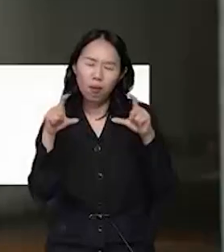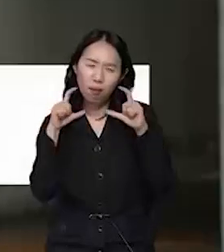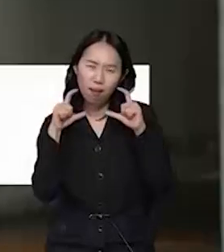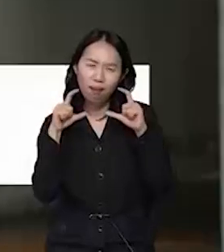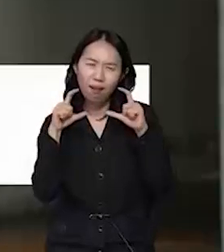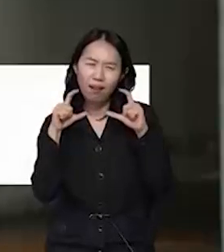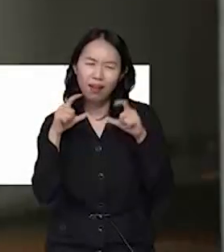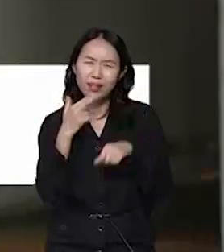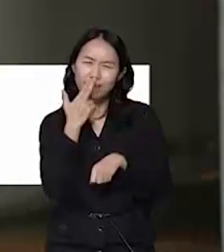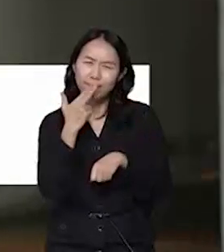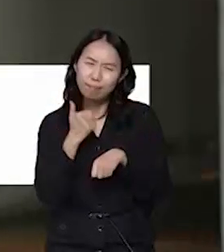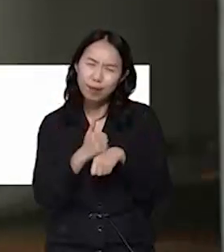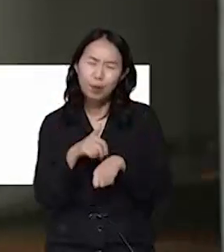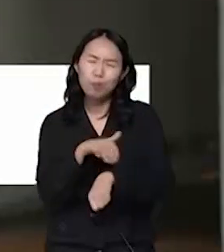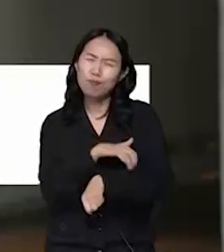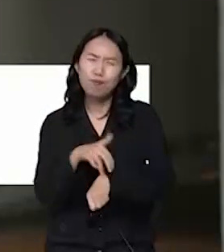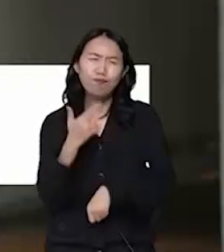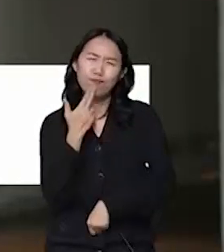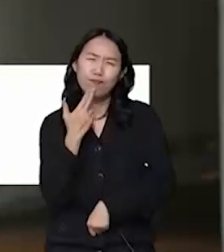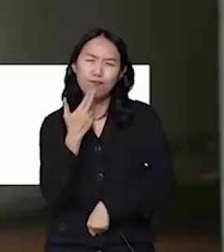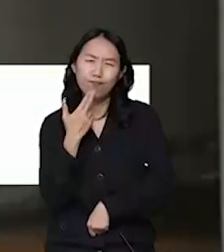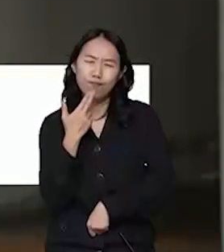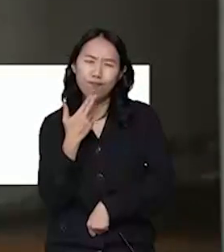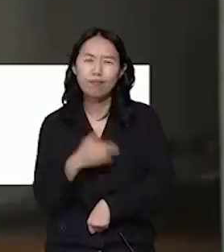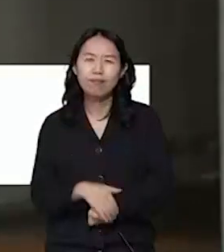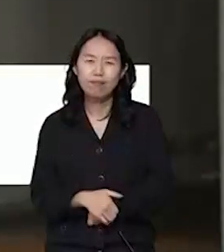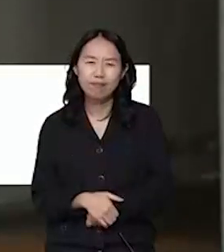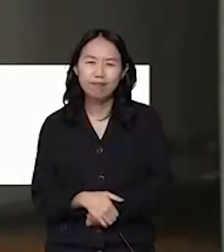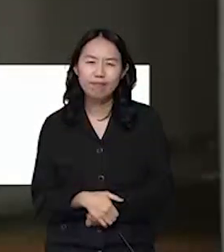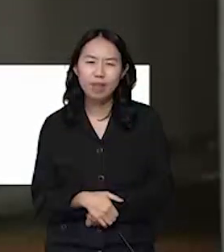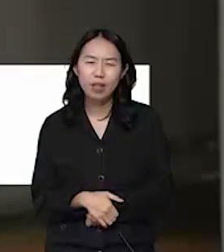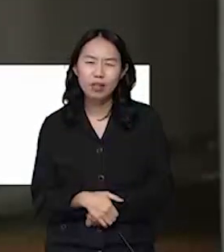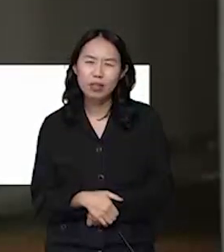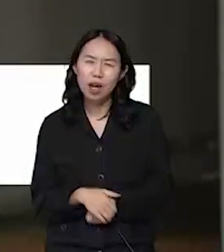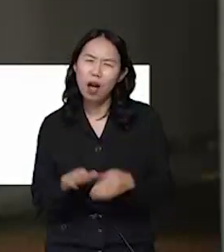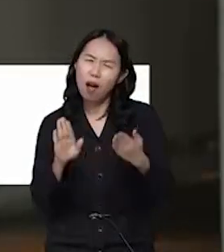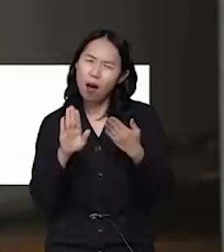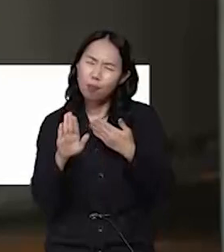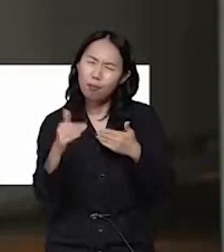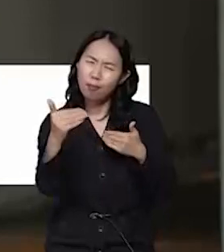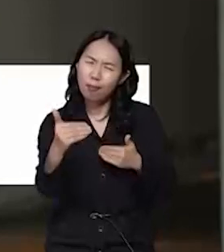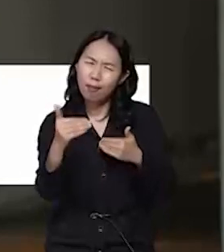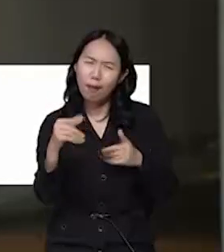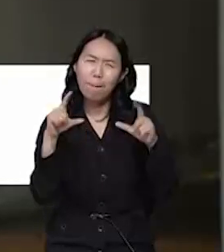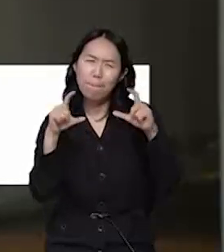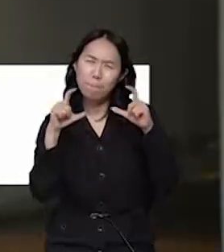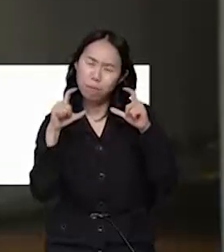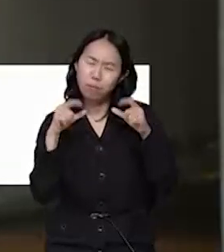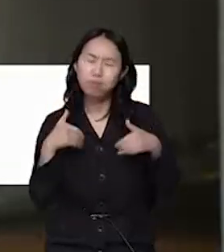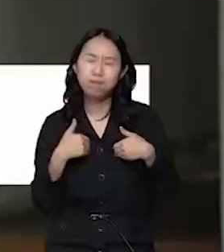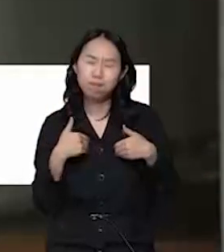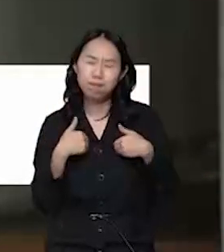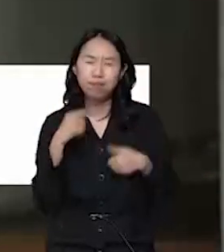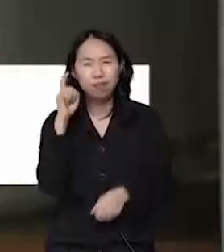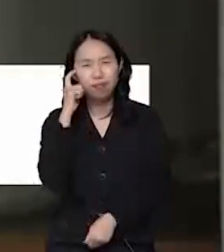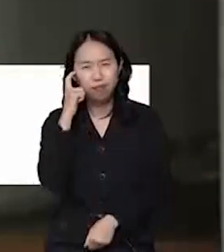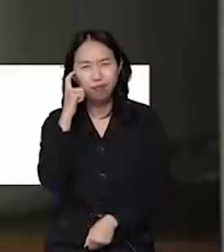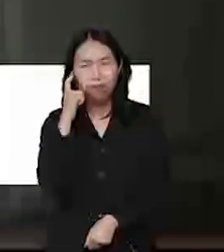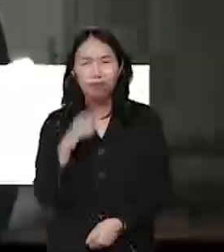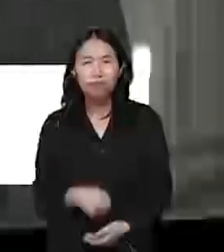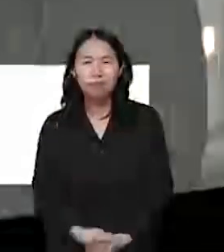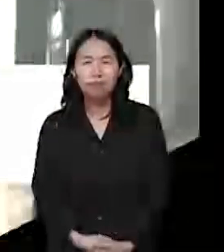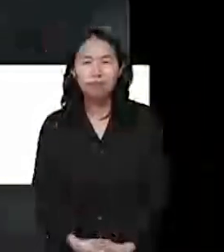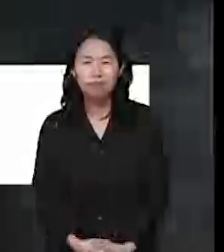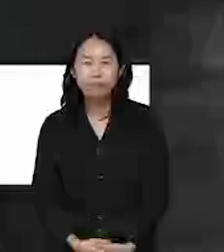써서 불편한지는 잘 모르겠고. 저는 이제 당분간은 좀 써야 되지 않을까라고